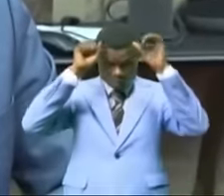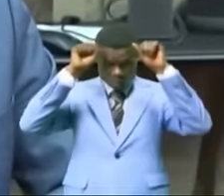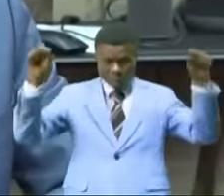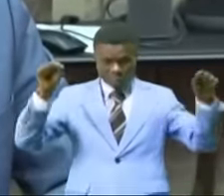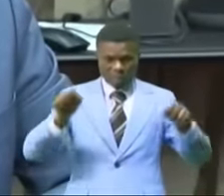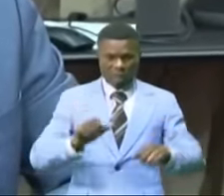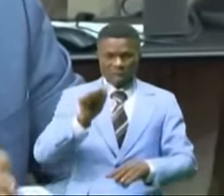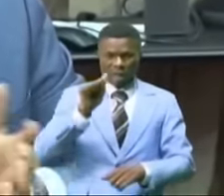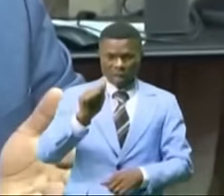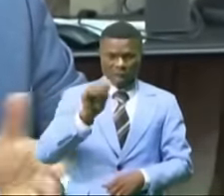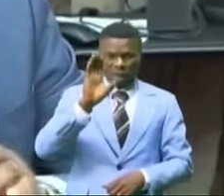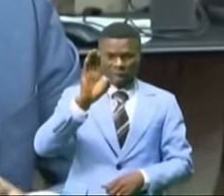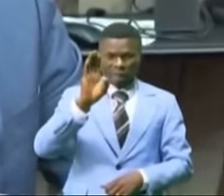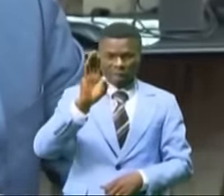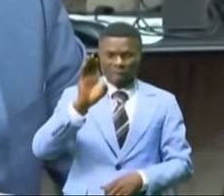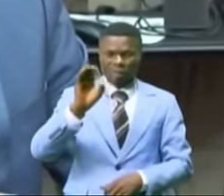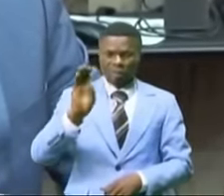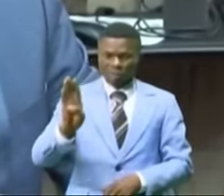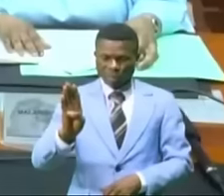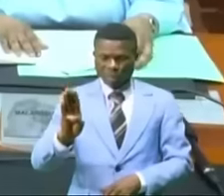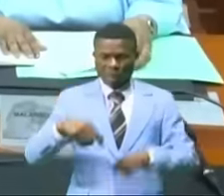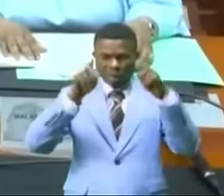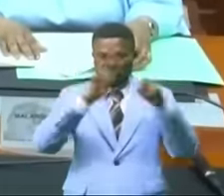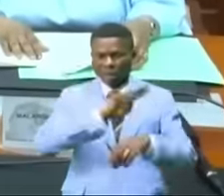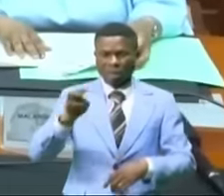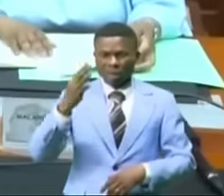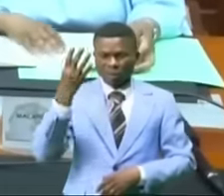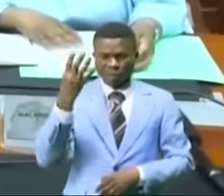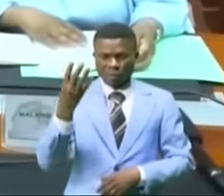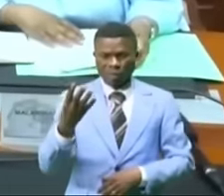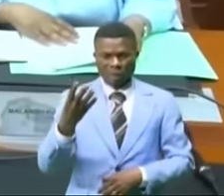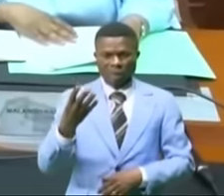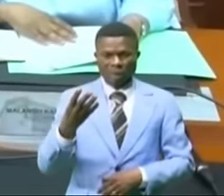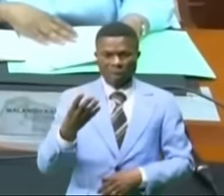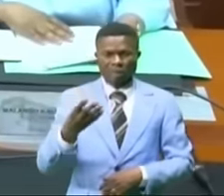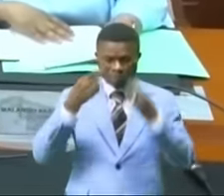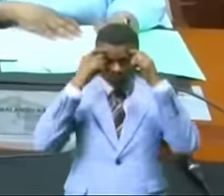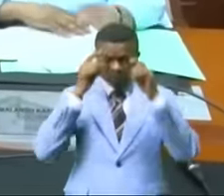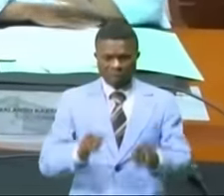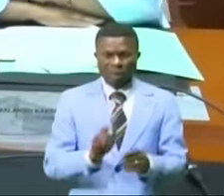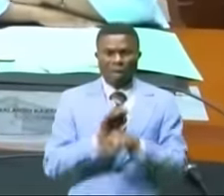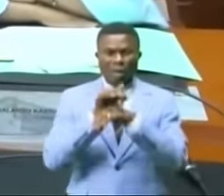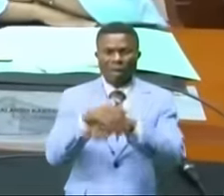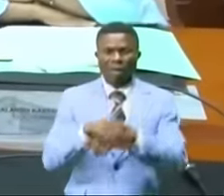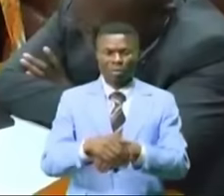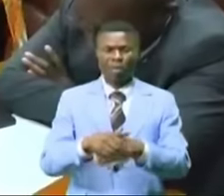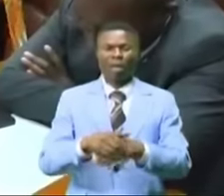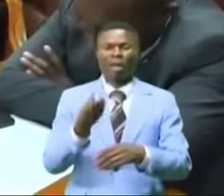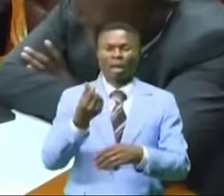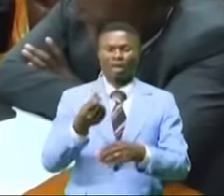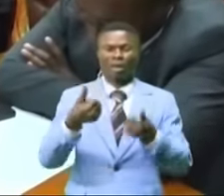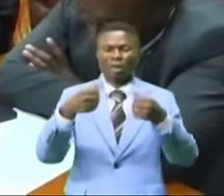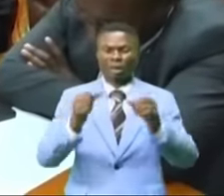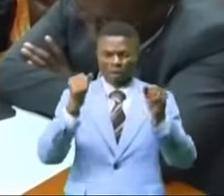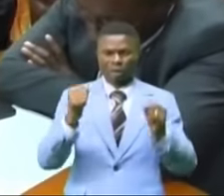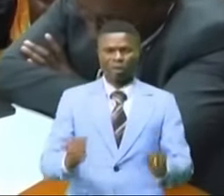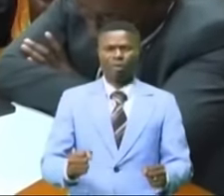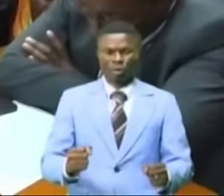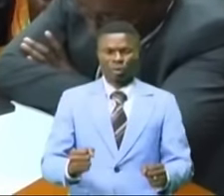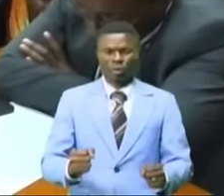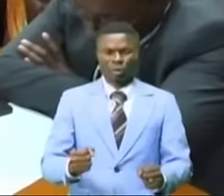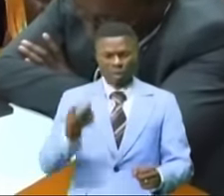de l'ACB, l'année 2024, le secteur bancaire congolais tient à contribuer à la stabilité de la monnaie nationale.